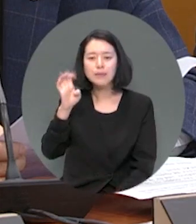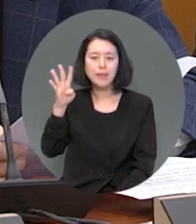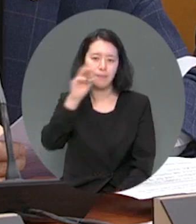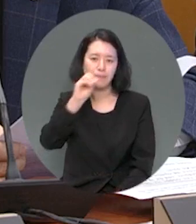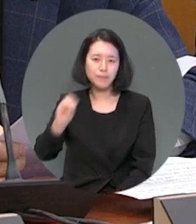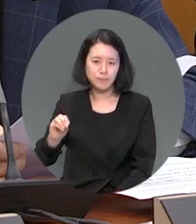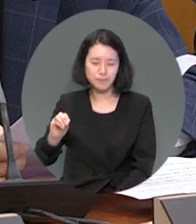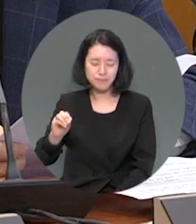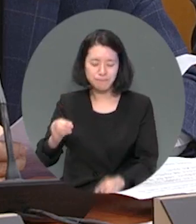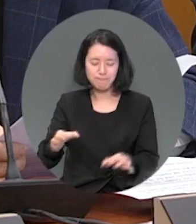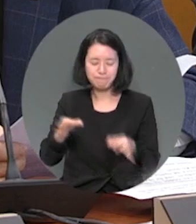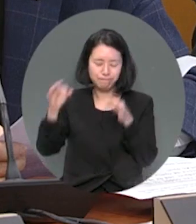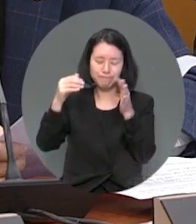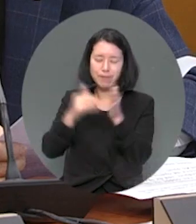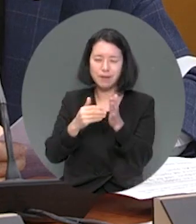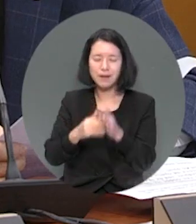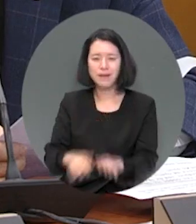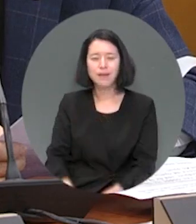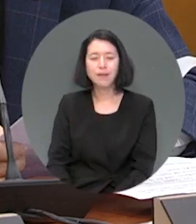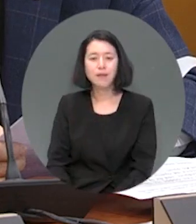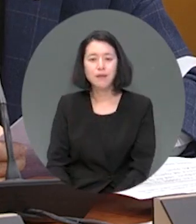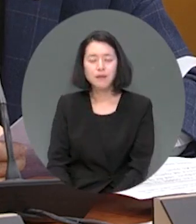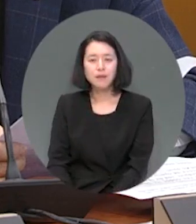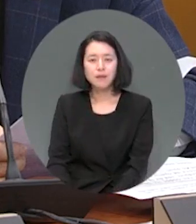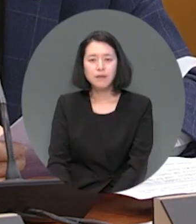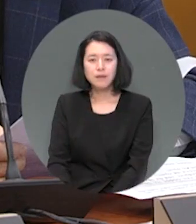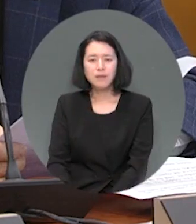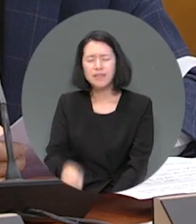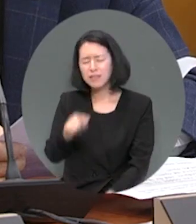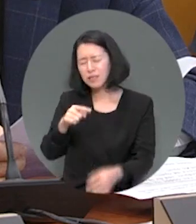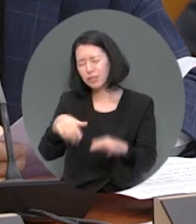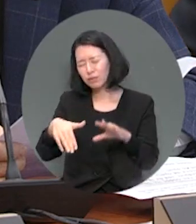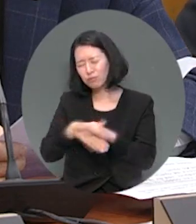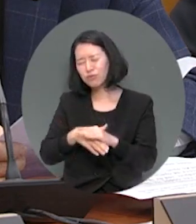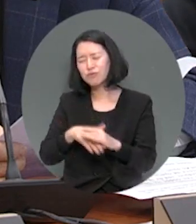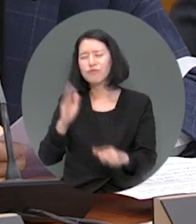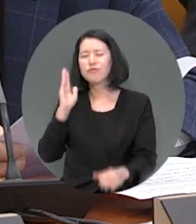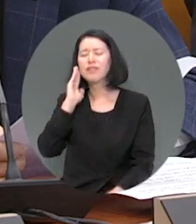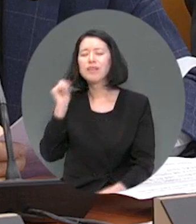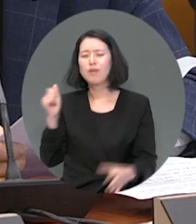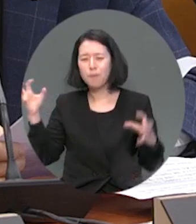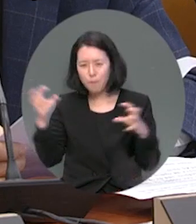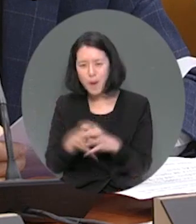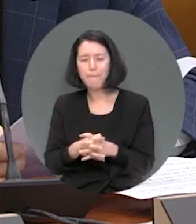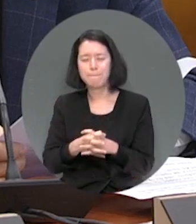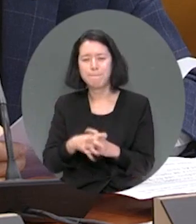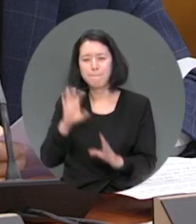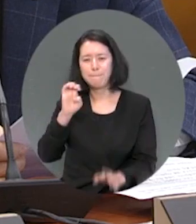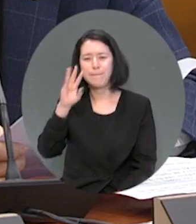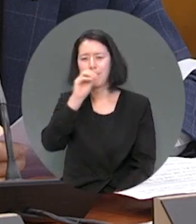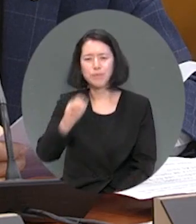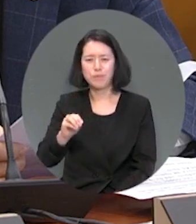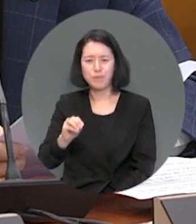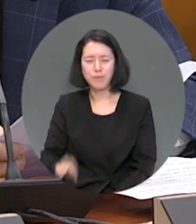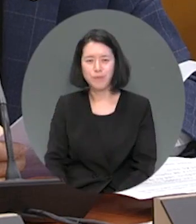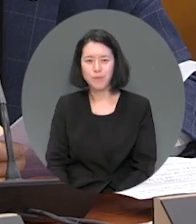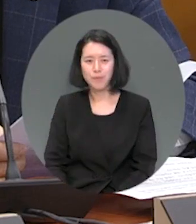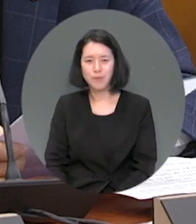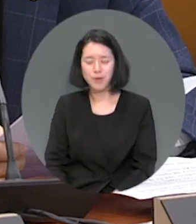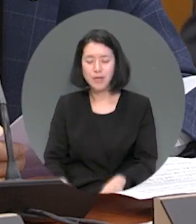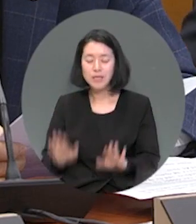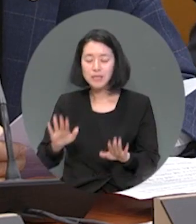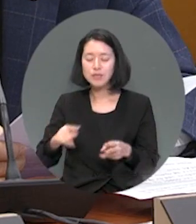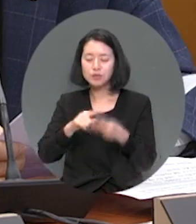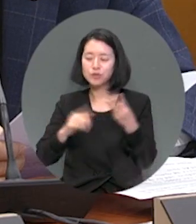44% 인상을 그거는 문재인 정부 때까지 포함해서고 윤석열 정부 1년